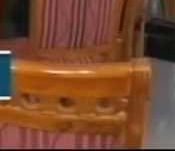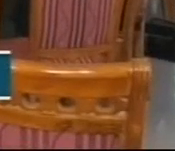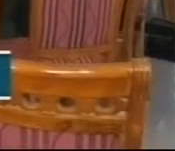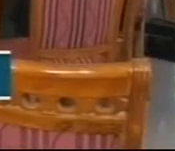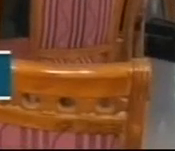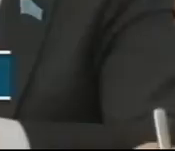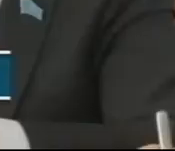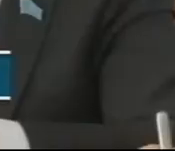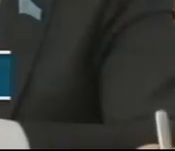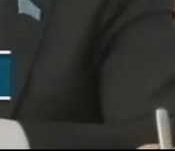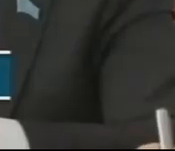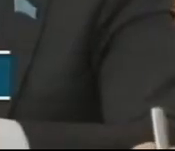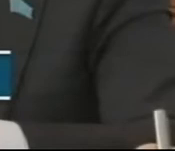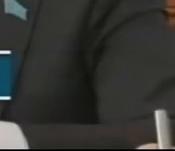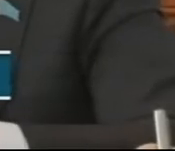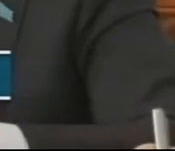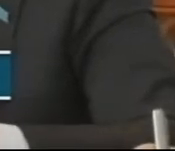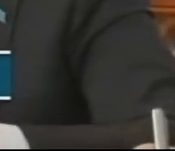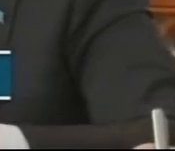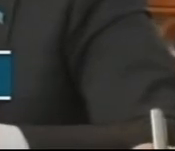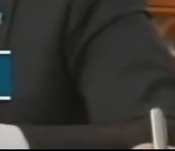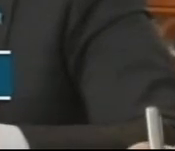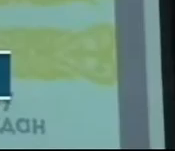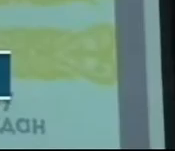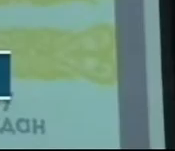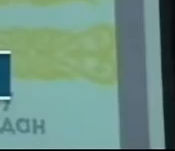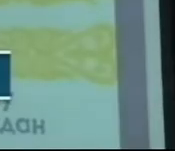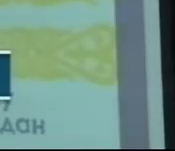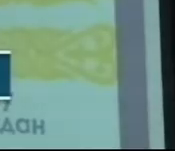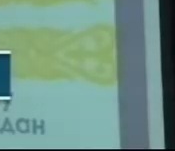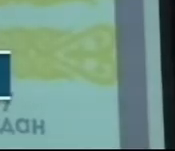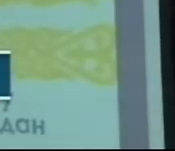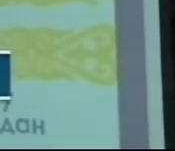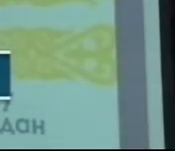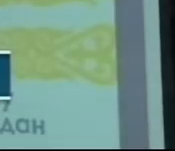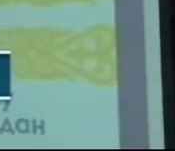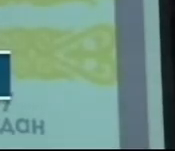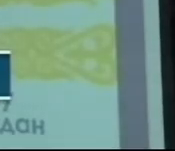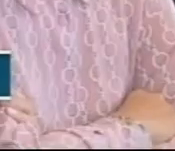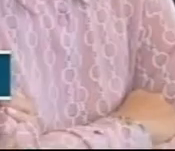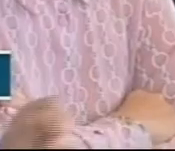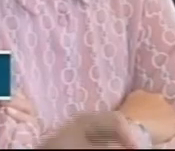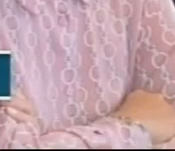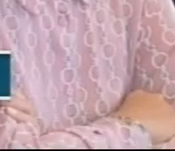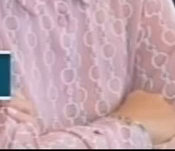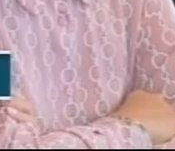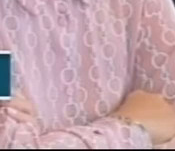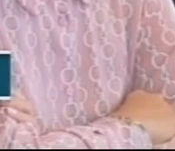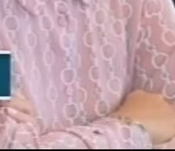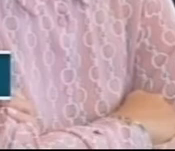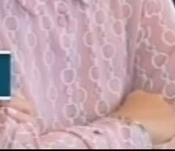Семейде облыстық қоғамдық кеңестің көшпелі отырысы өтті. Жиында Өскемен қалалық қоғамдық кеңесінің тәжірибесімен бөлісіп,